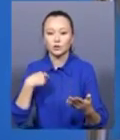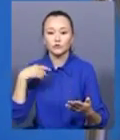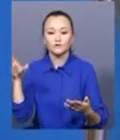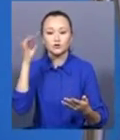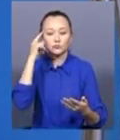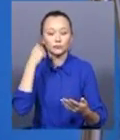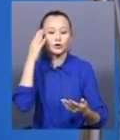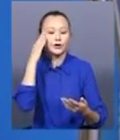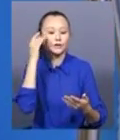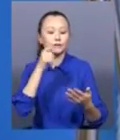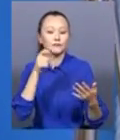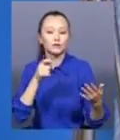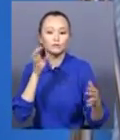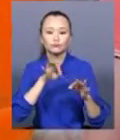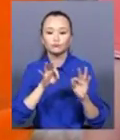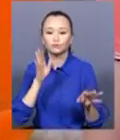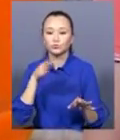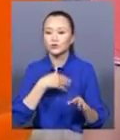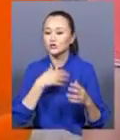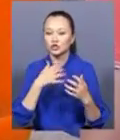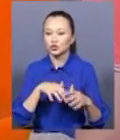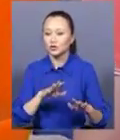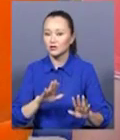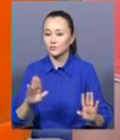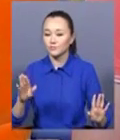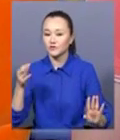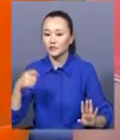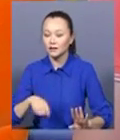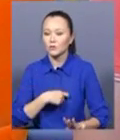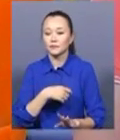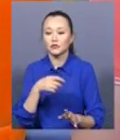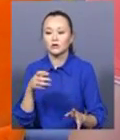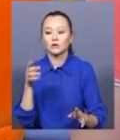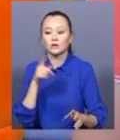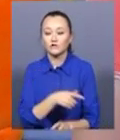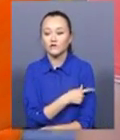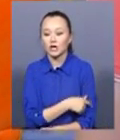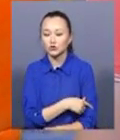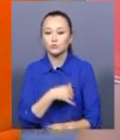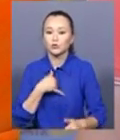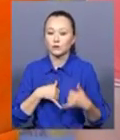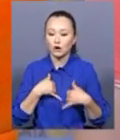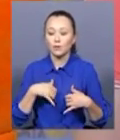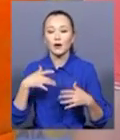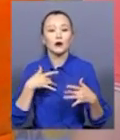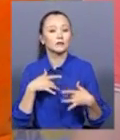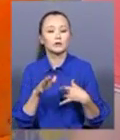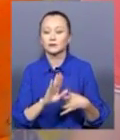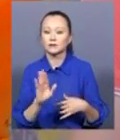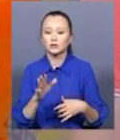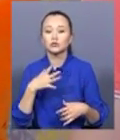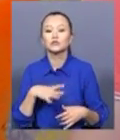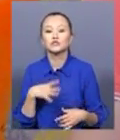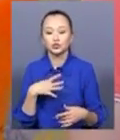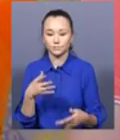я талантливо рисую. Я это так никогда не считала. Вопреки их мнению. Не, ну, он врачом, педагогом, ну, актрисой. Ну,